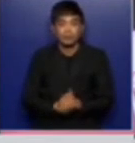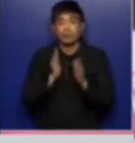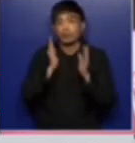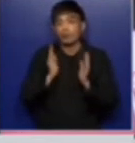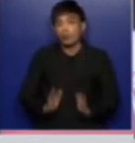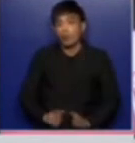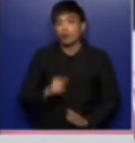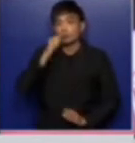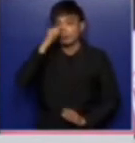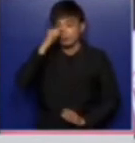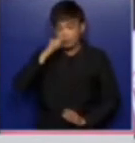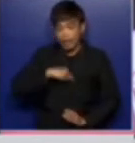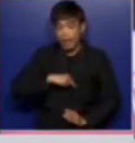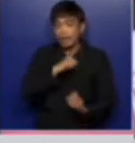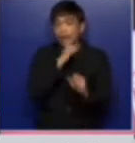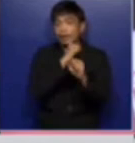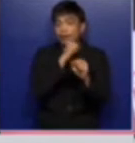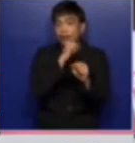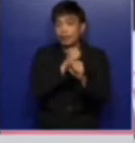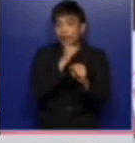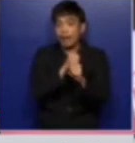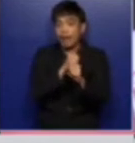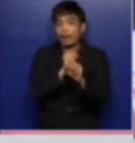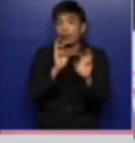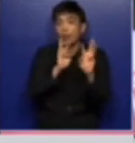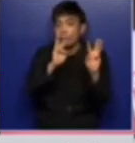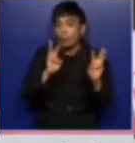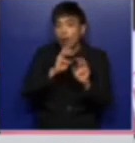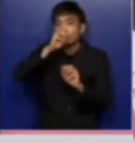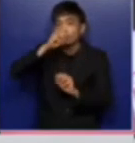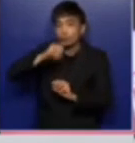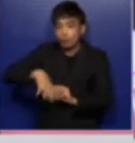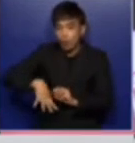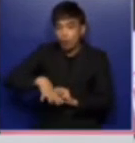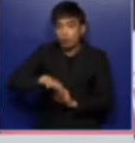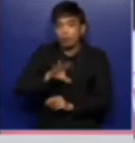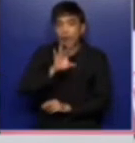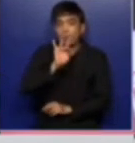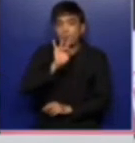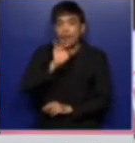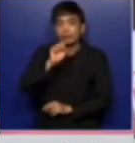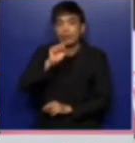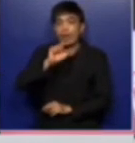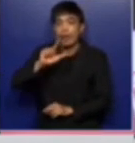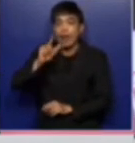ตกงาน 8.3 ล้านคนเกือบ10ล้านคน